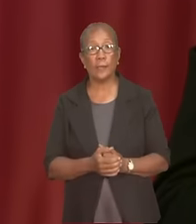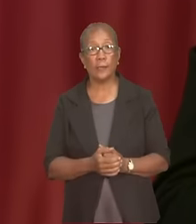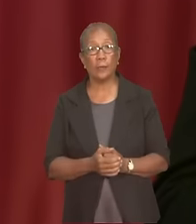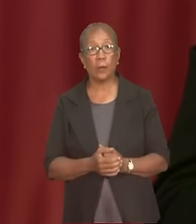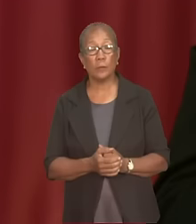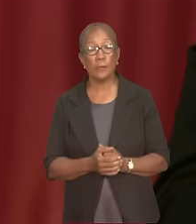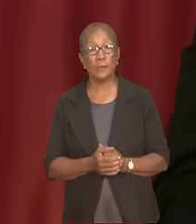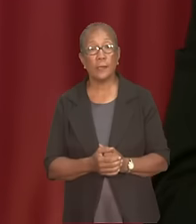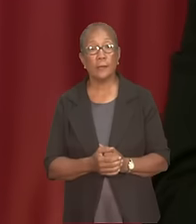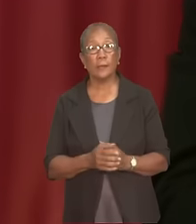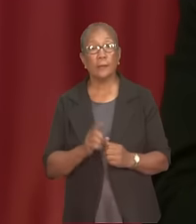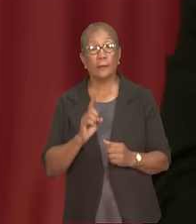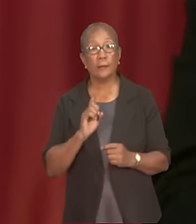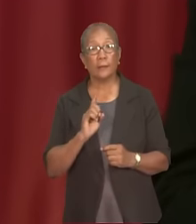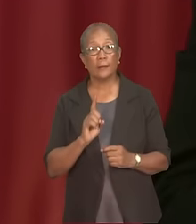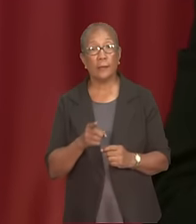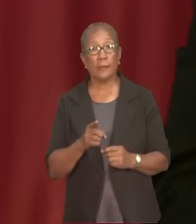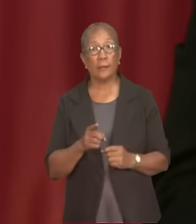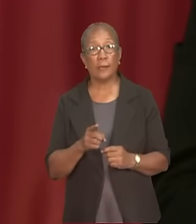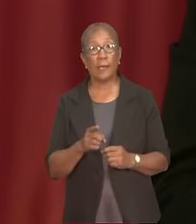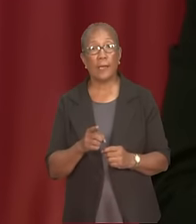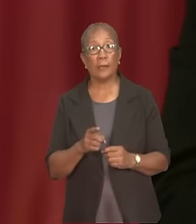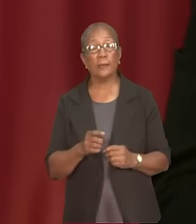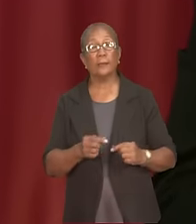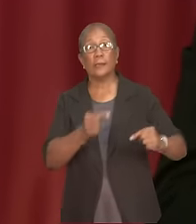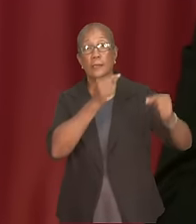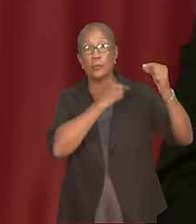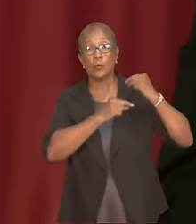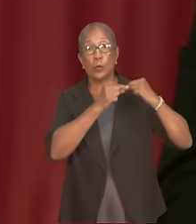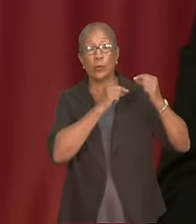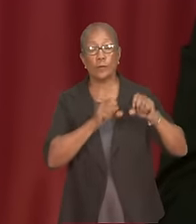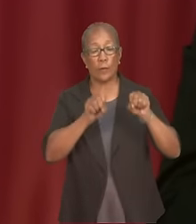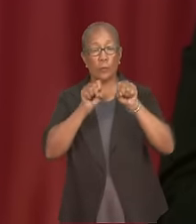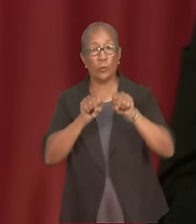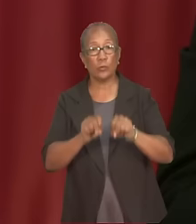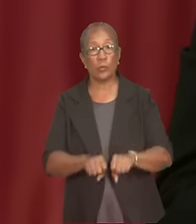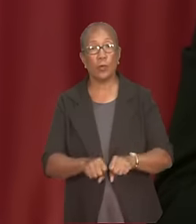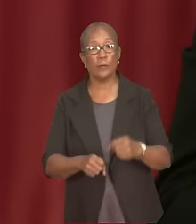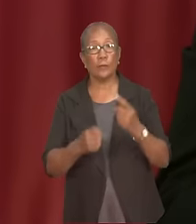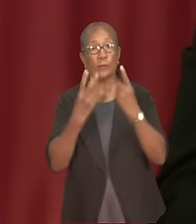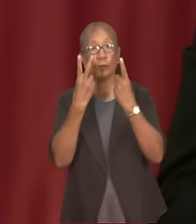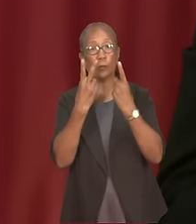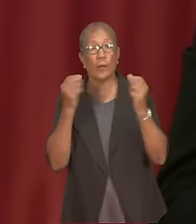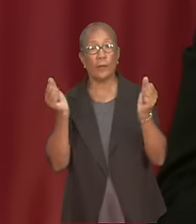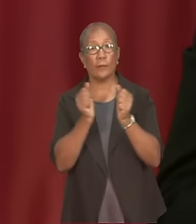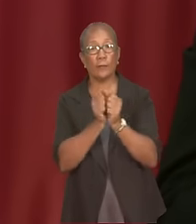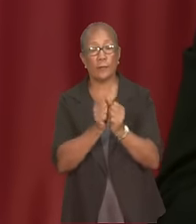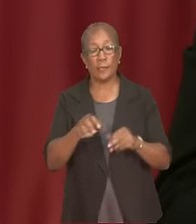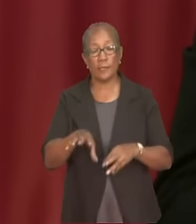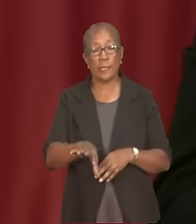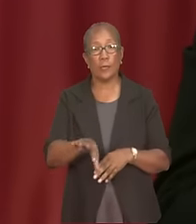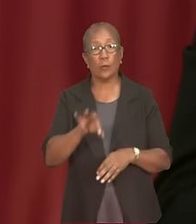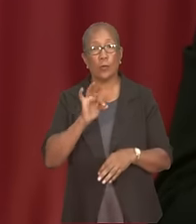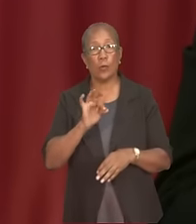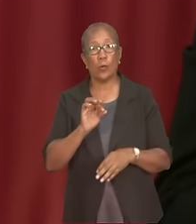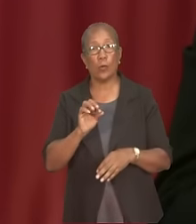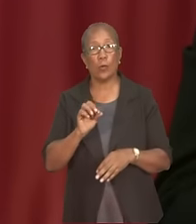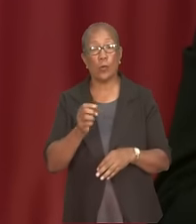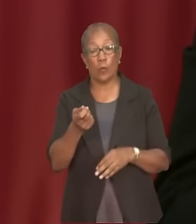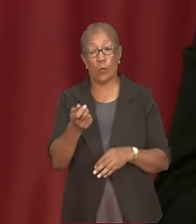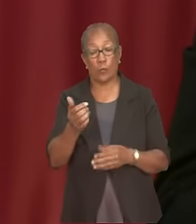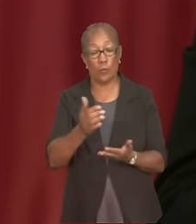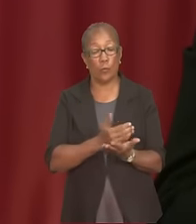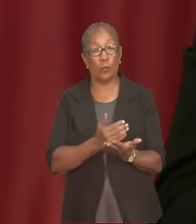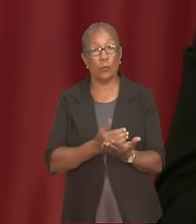complexer, simpelweg omdat er een historie is van besluiten die 12 jaar genomen zijn over een nieuwe loonstructuur. Maar ook